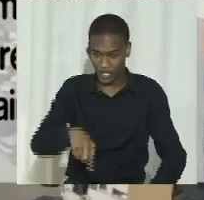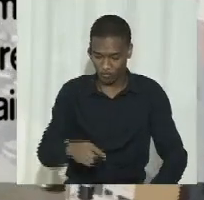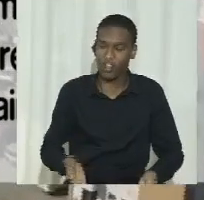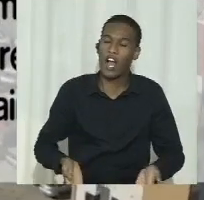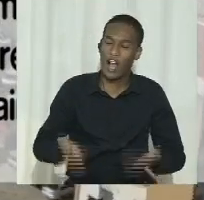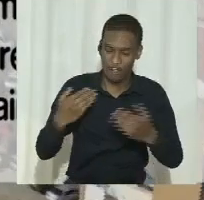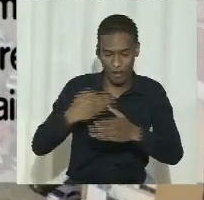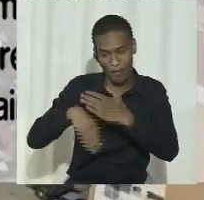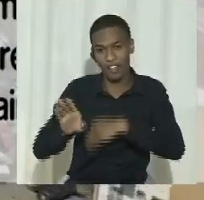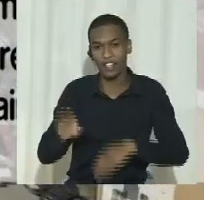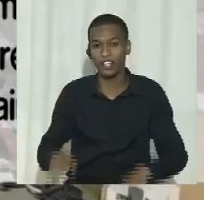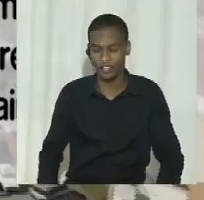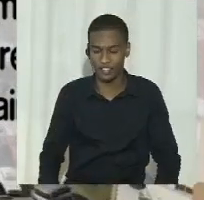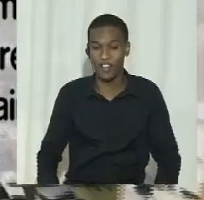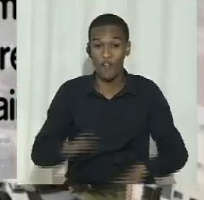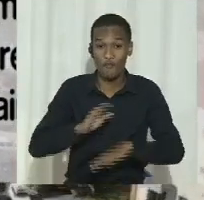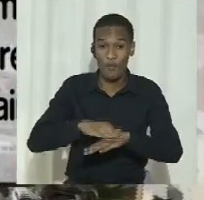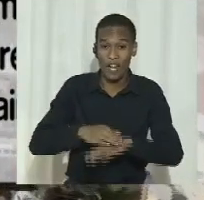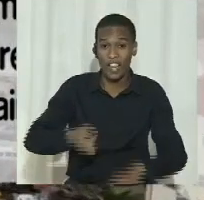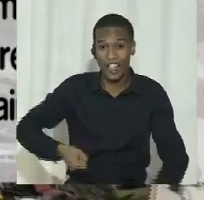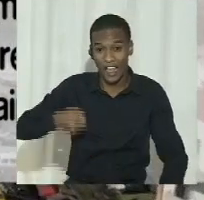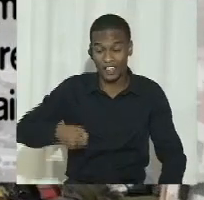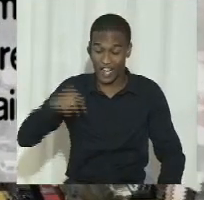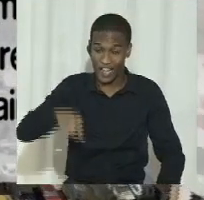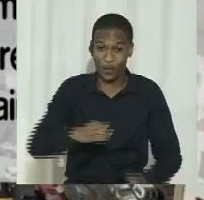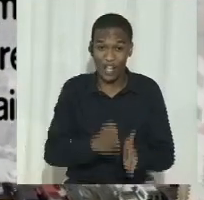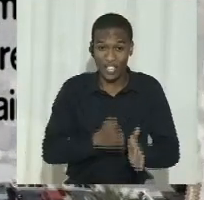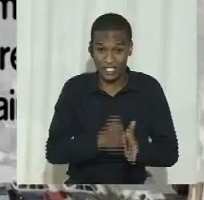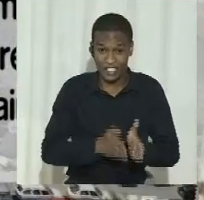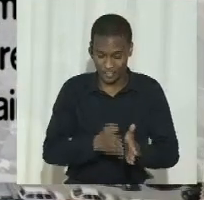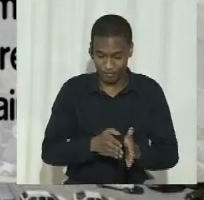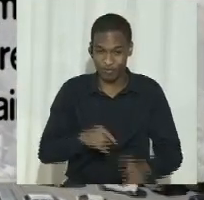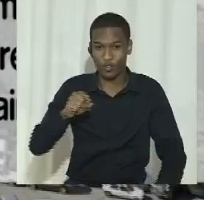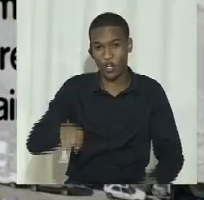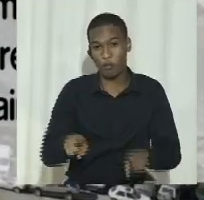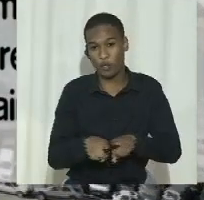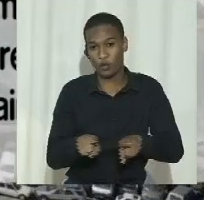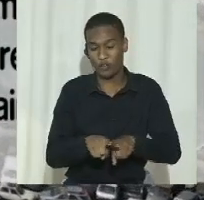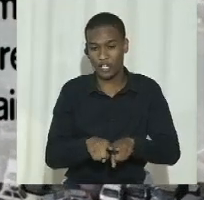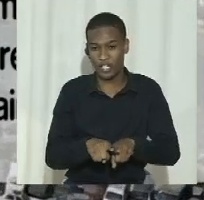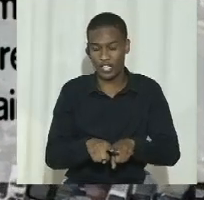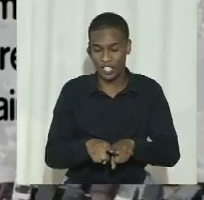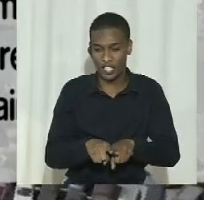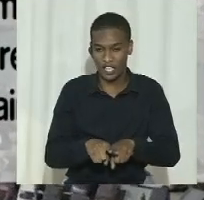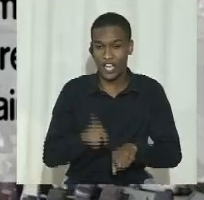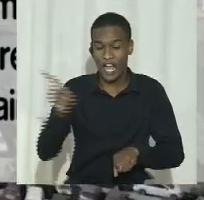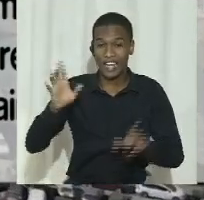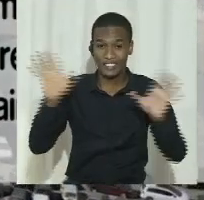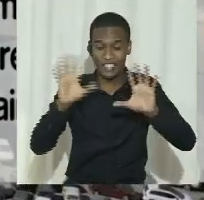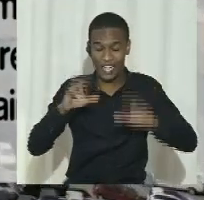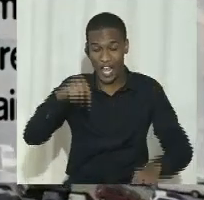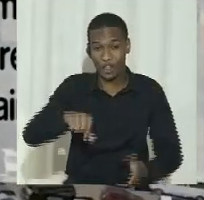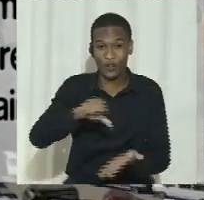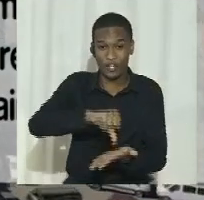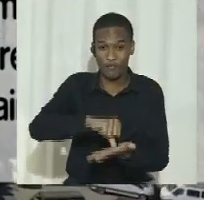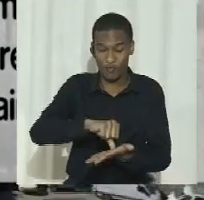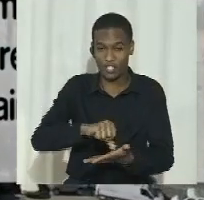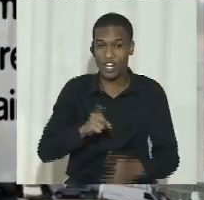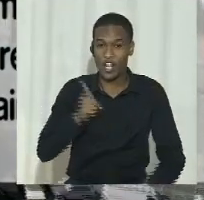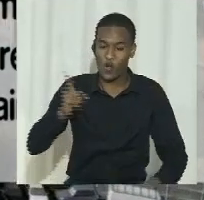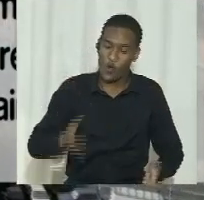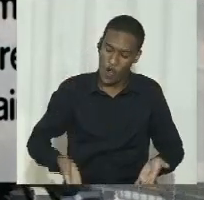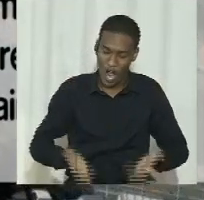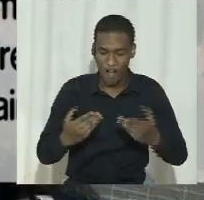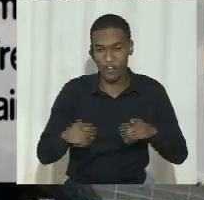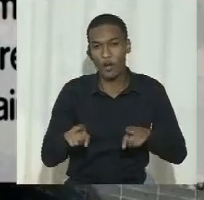mpitondra vokatra avy any amin'ireo toerana manodidina an'Antananarivo izay mamatsy ny vokatra avy any an-tsaha eny amin'ireo tsena eto andrenivohitra kosa dia afaka